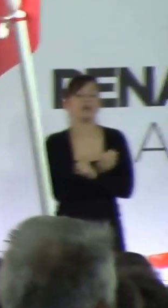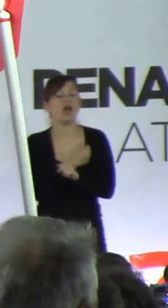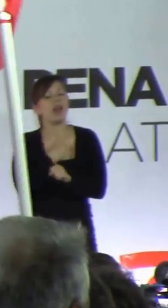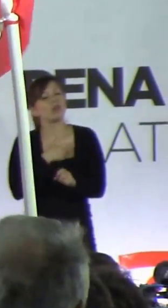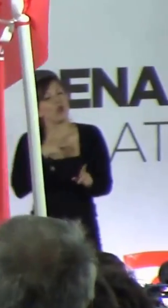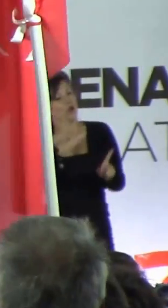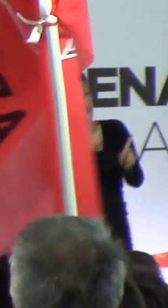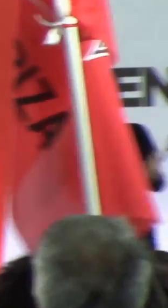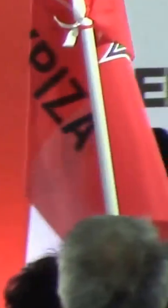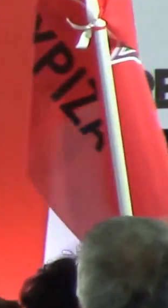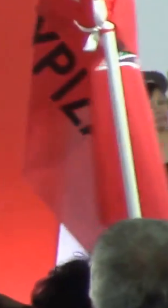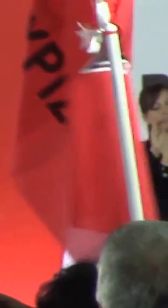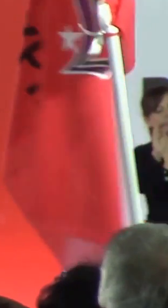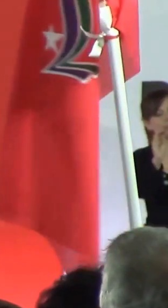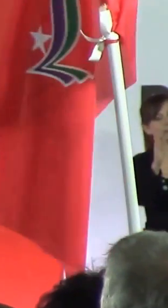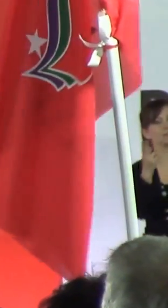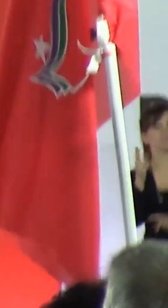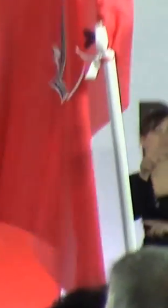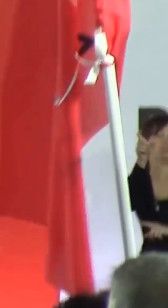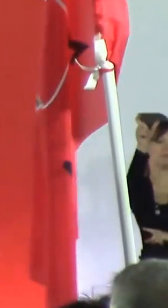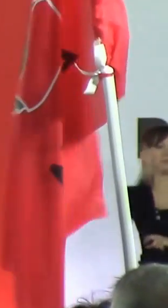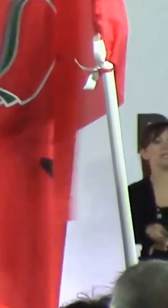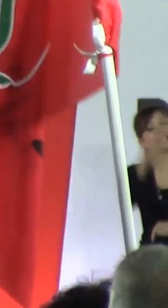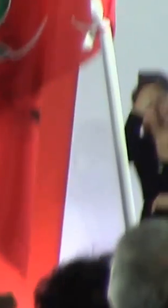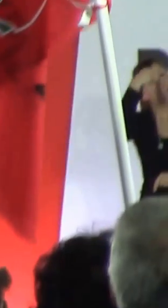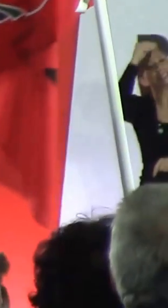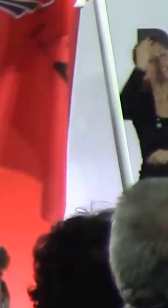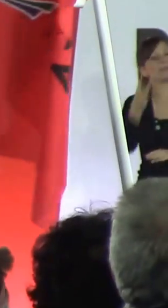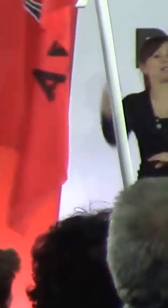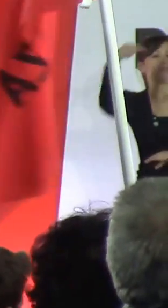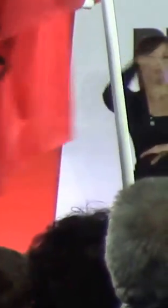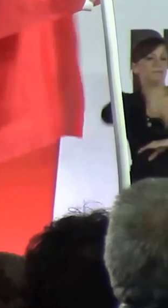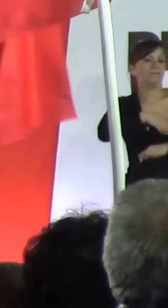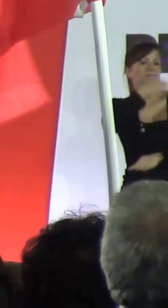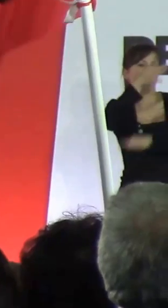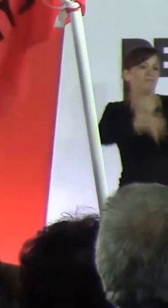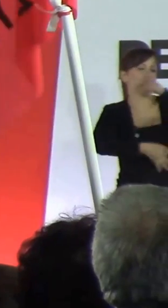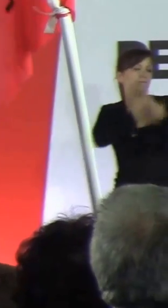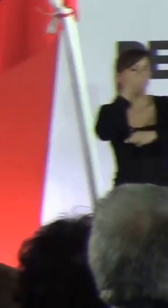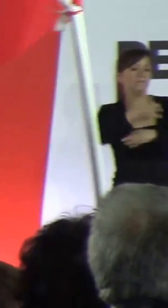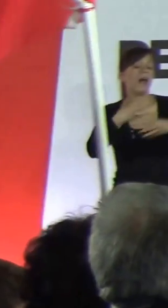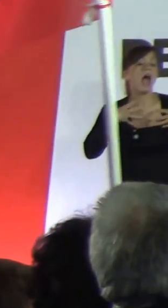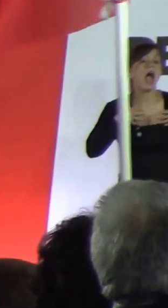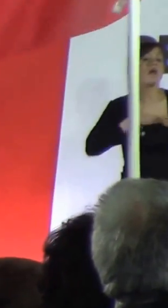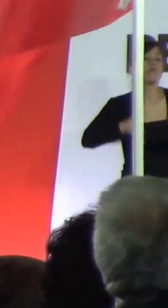σταματώ εδώ για να καλέσω τον Αλέξη Τσίπρα. Καλούς αγώνες!